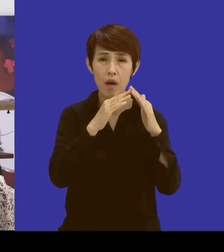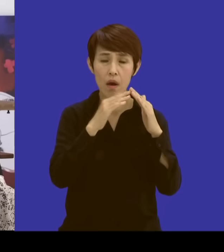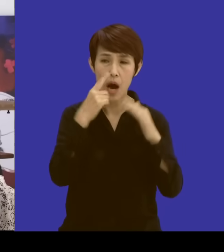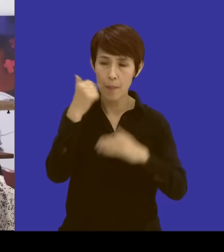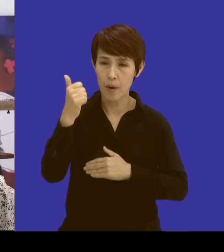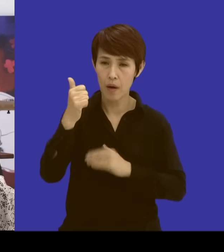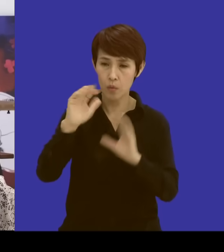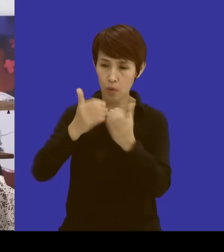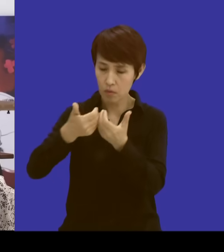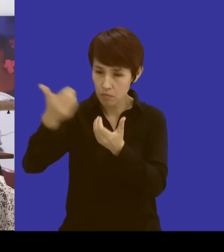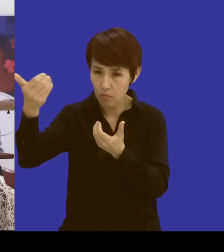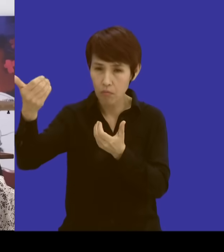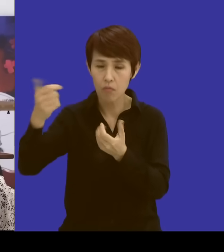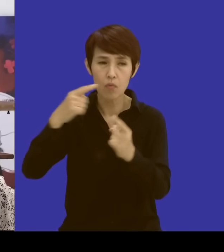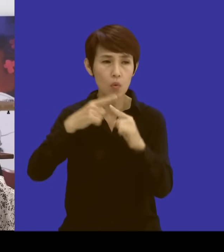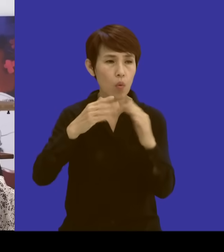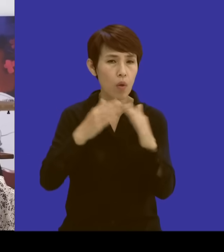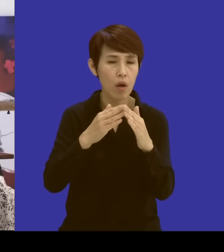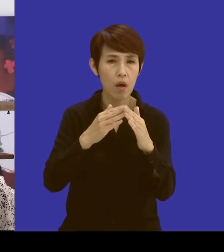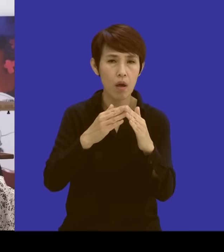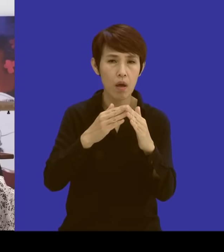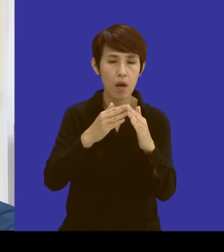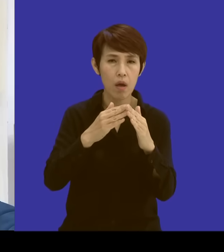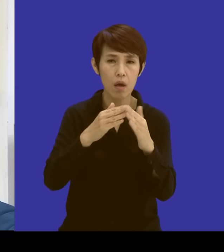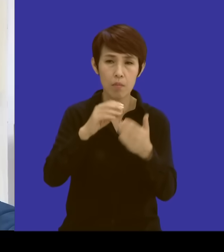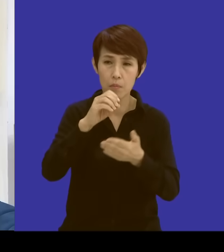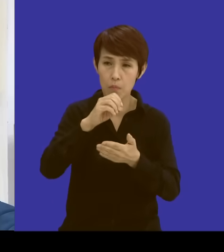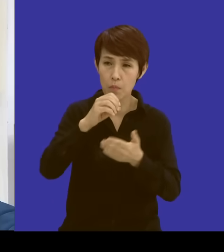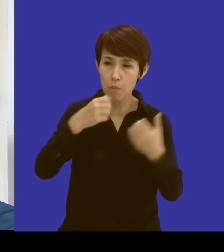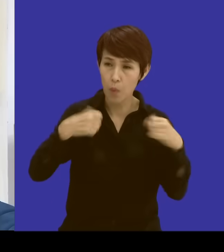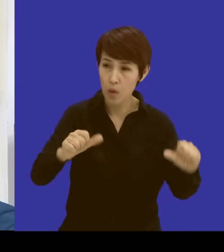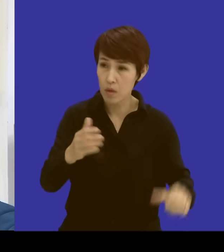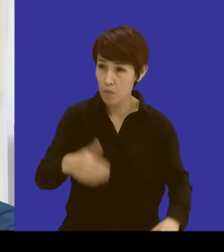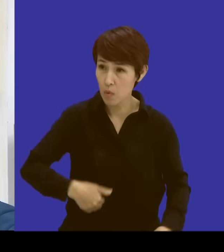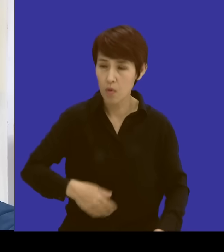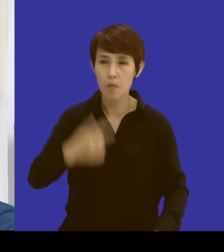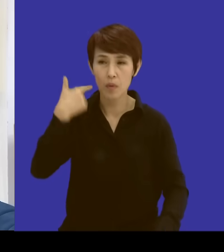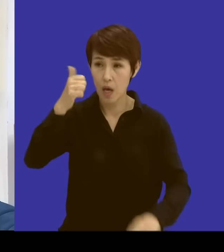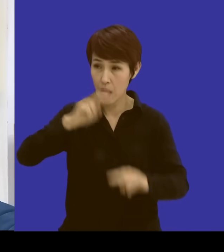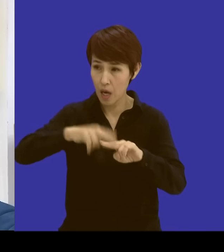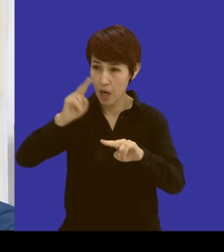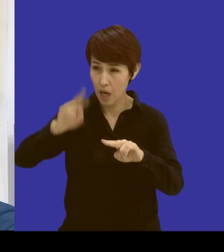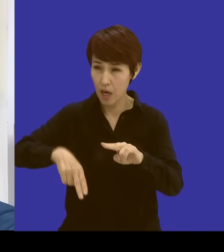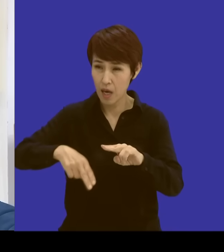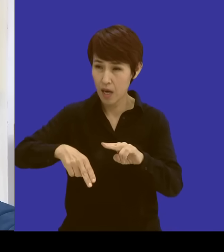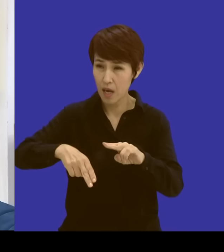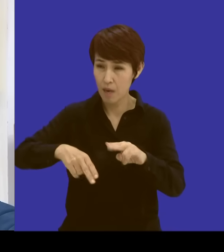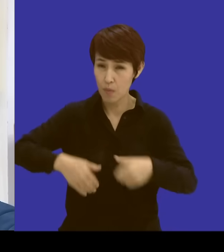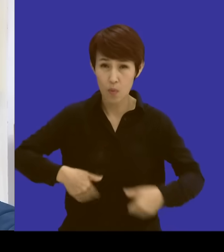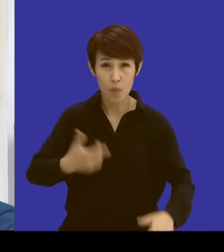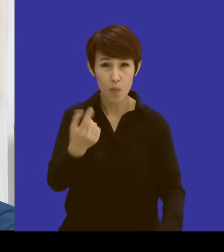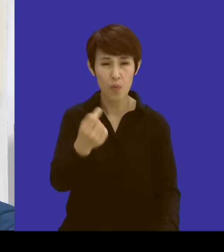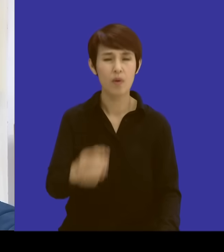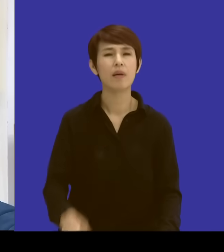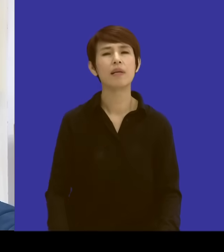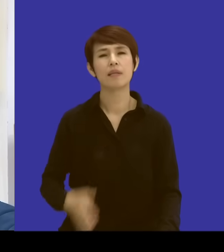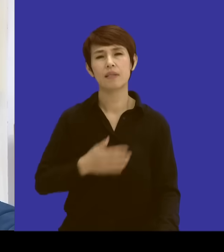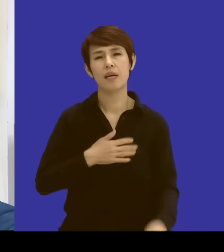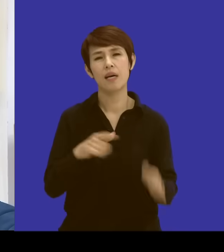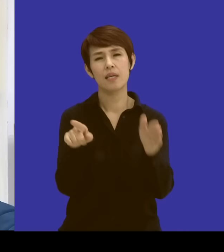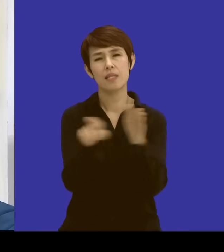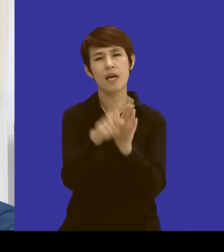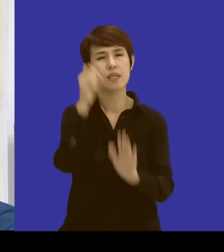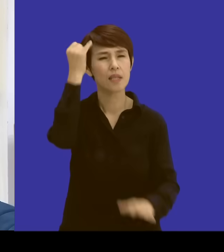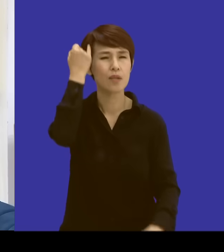아버지는 돌아가시면 교회에서 나오셔야 되고 막 그런 거. 그렇죠. 이제 사임을 하셔야 될 때 아마 제가